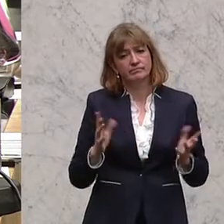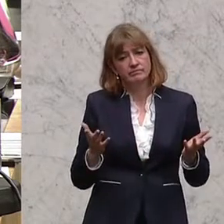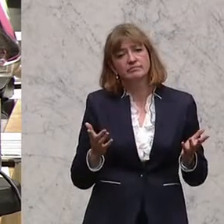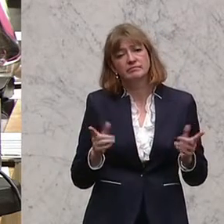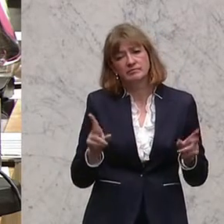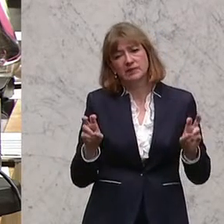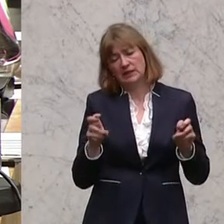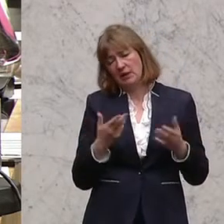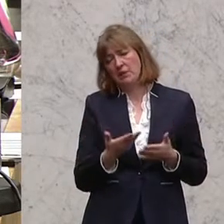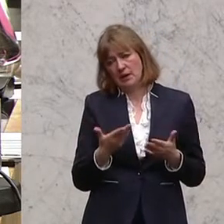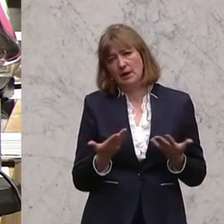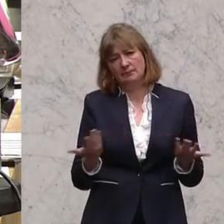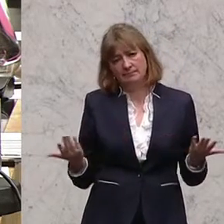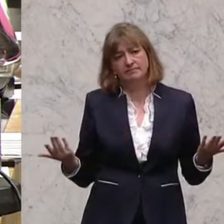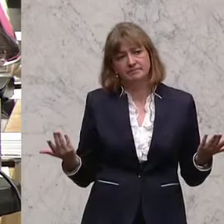Wirkungsorientierung,